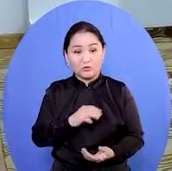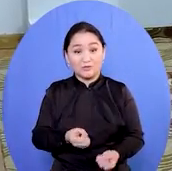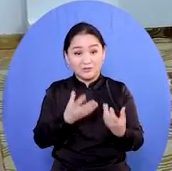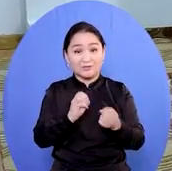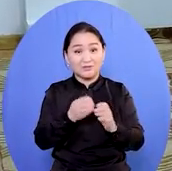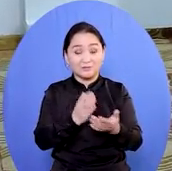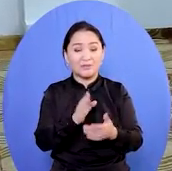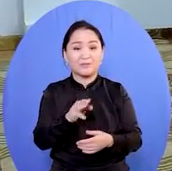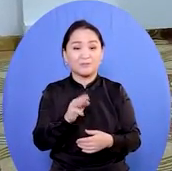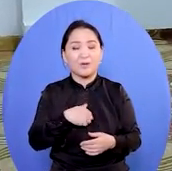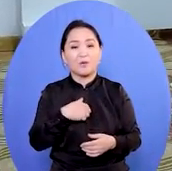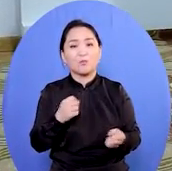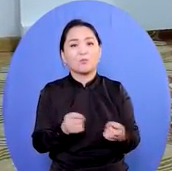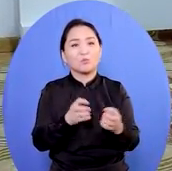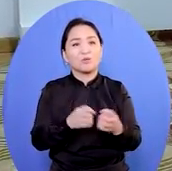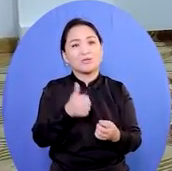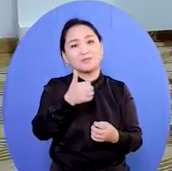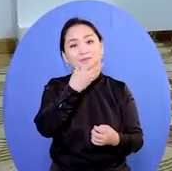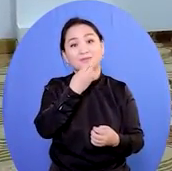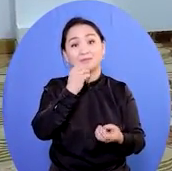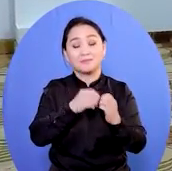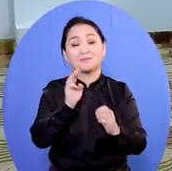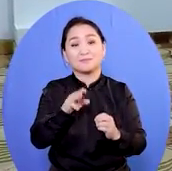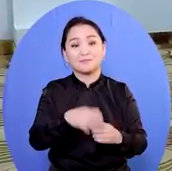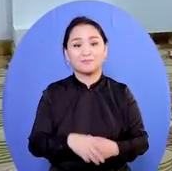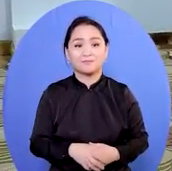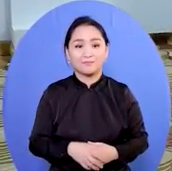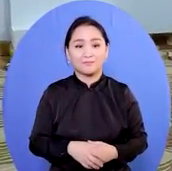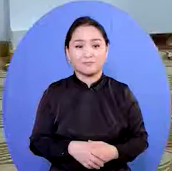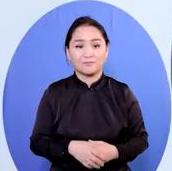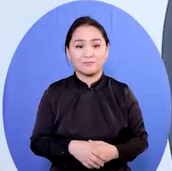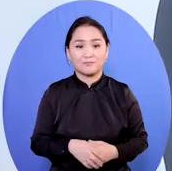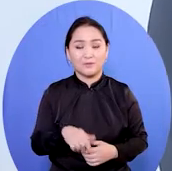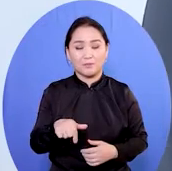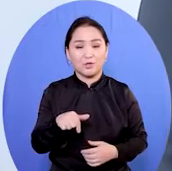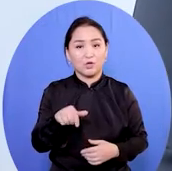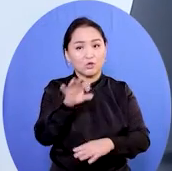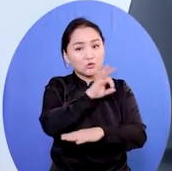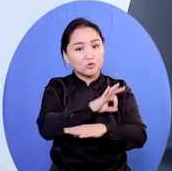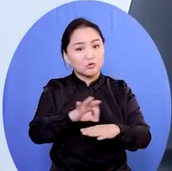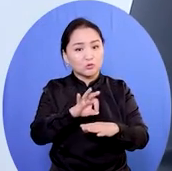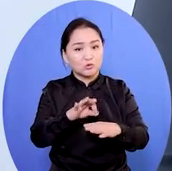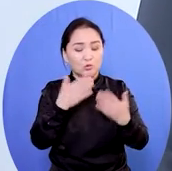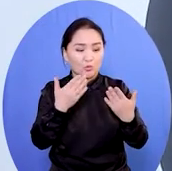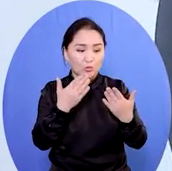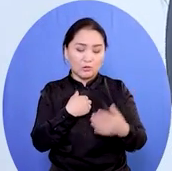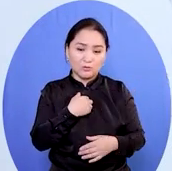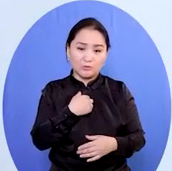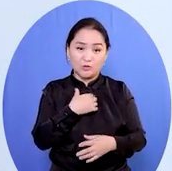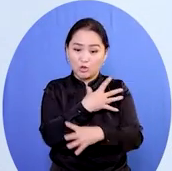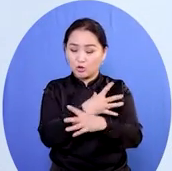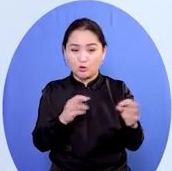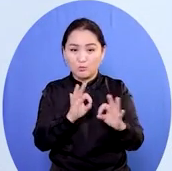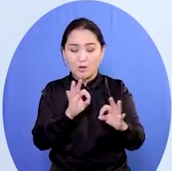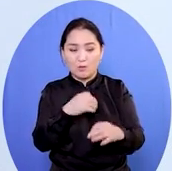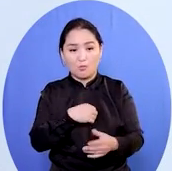ер нь бол айгүй тийм бүтээлч болж эхэлж байна. Одоо ингээ харахад бол орж ирж байгаа төслүүдээс харахад тий. Би бас төслийнх нь хуралд зүгээр нөлөөлөхгүй ч гэсэн зүгээр би